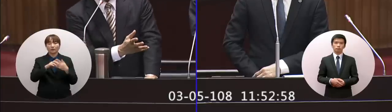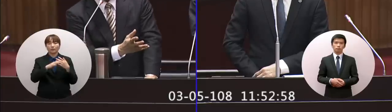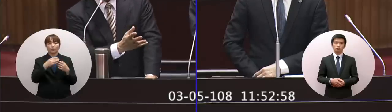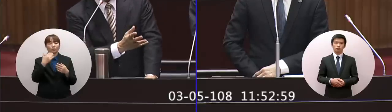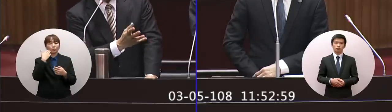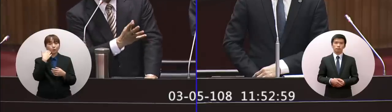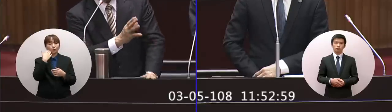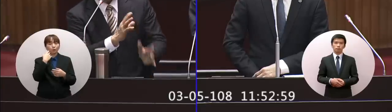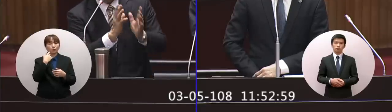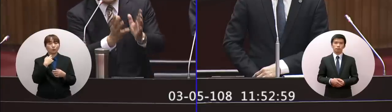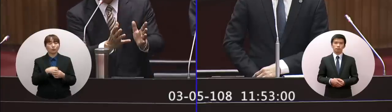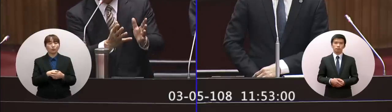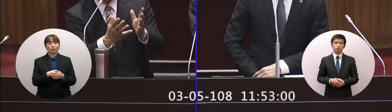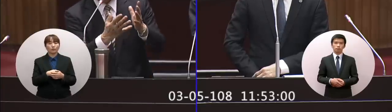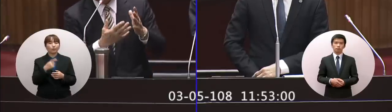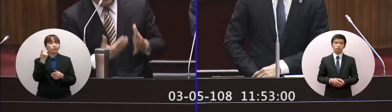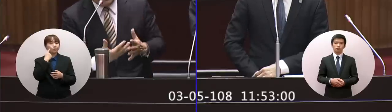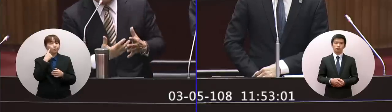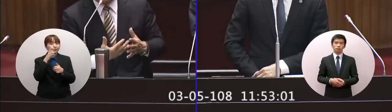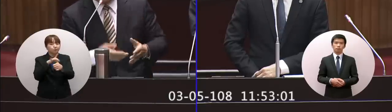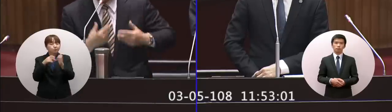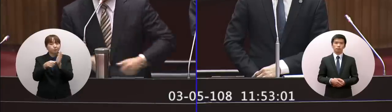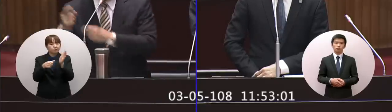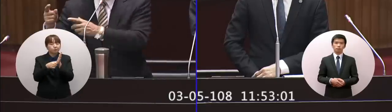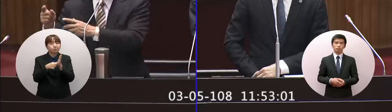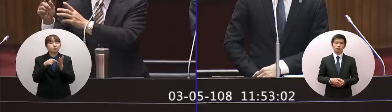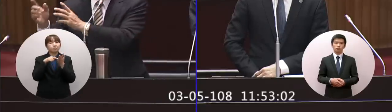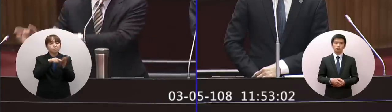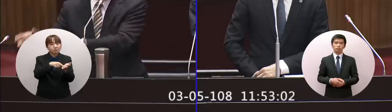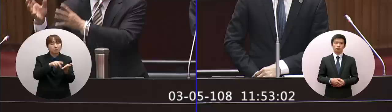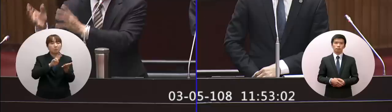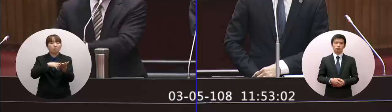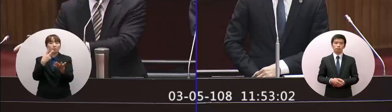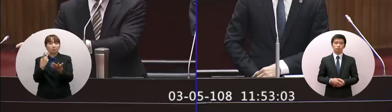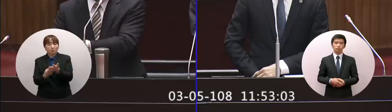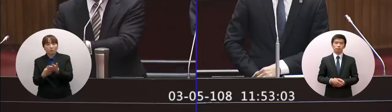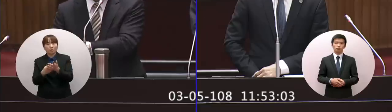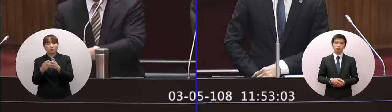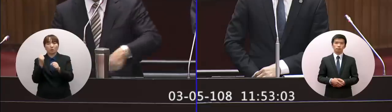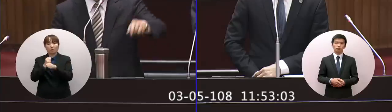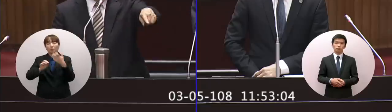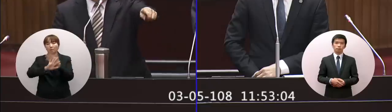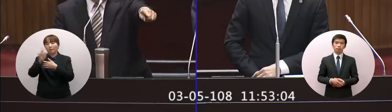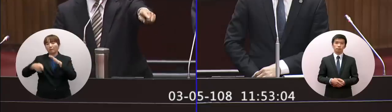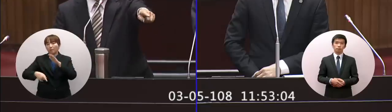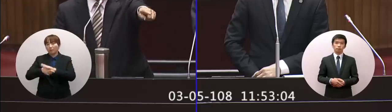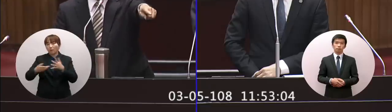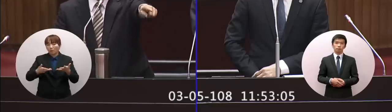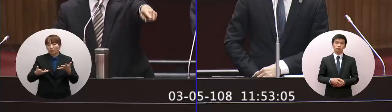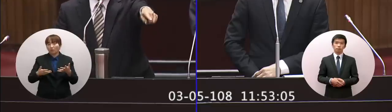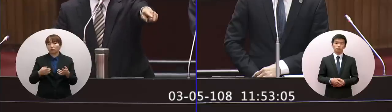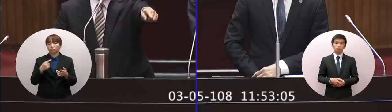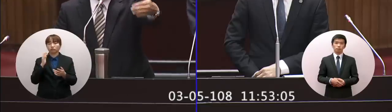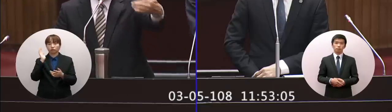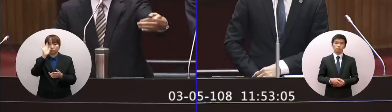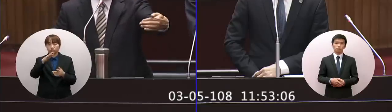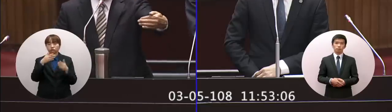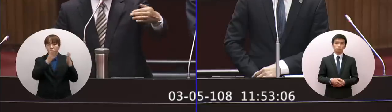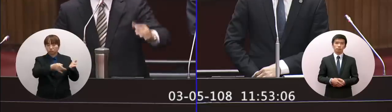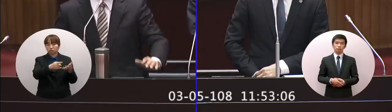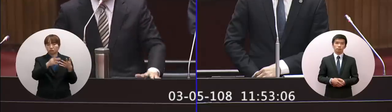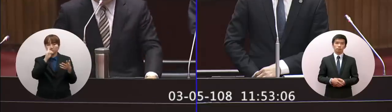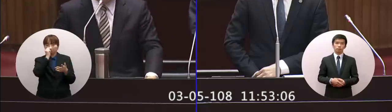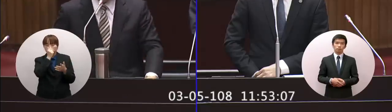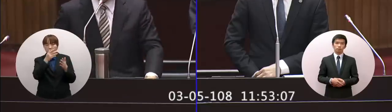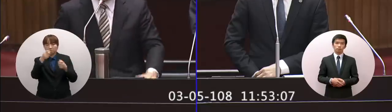种名义来啊做非法不许可的代志，后摆我对这种的，我要